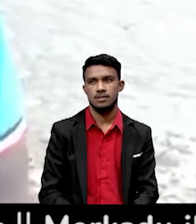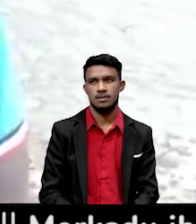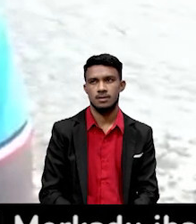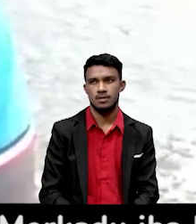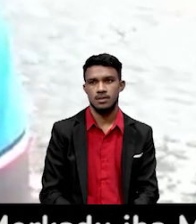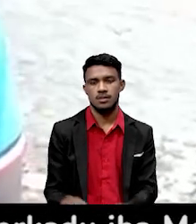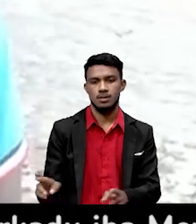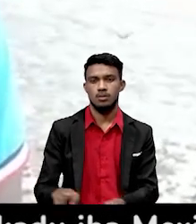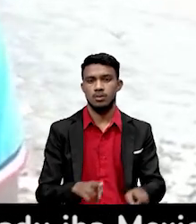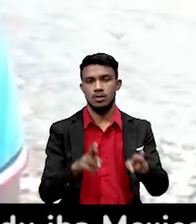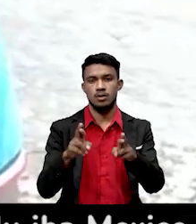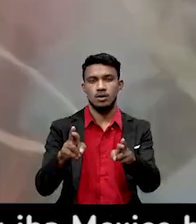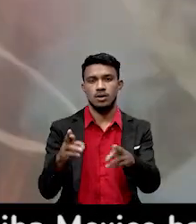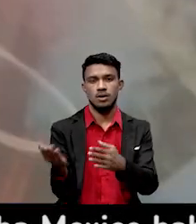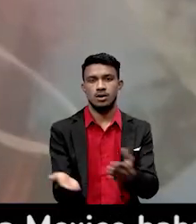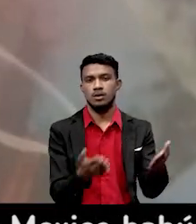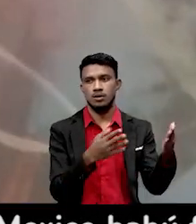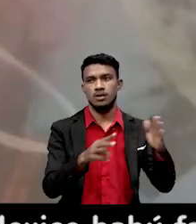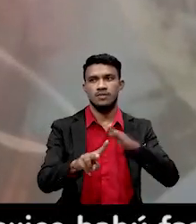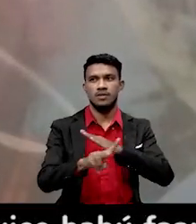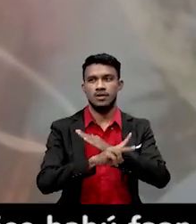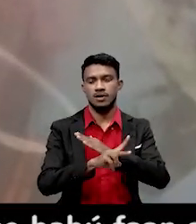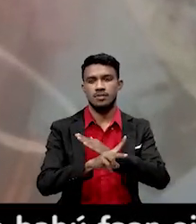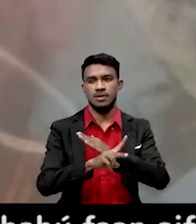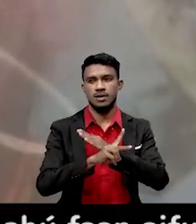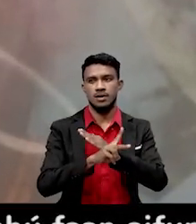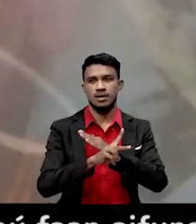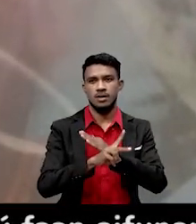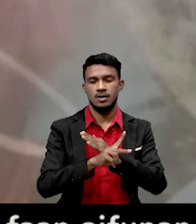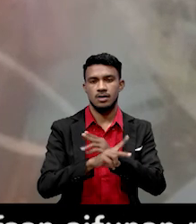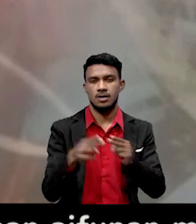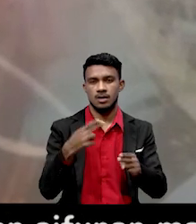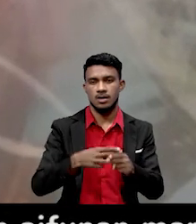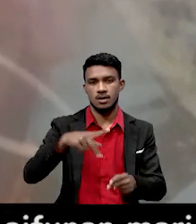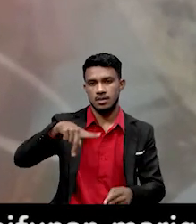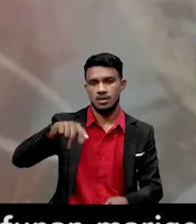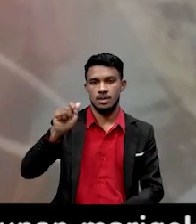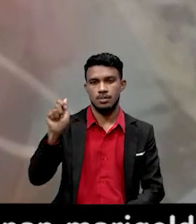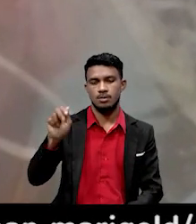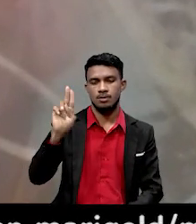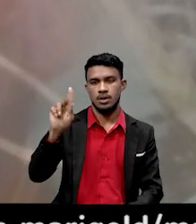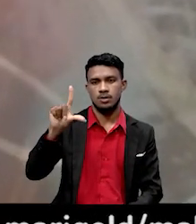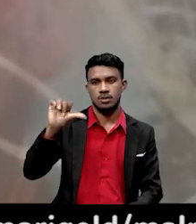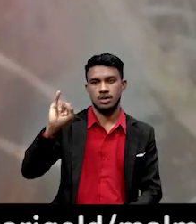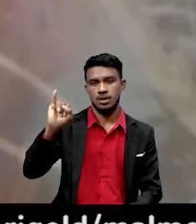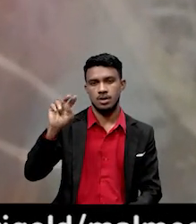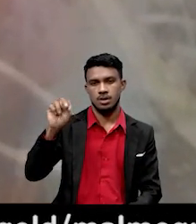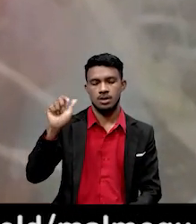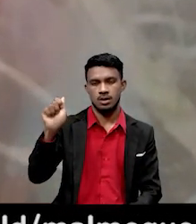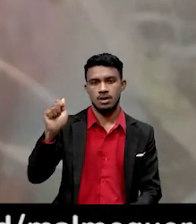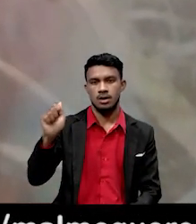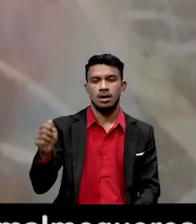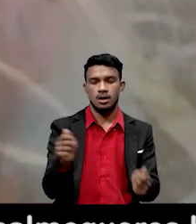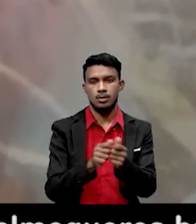Mota lori vitima Paulina Simenez, Paulina de Almeida Simenez, amutu koninia